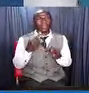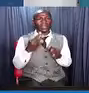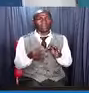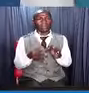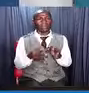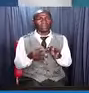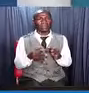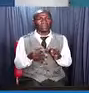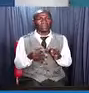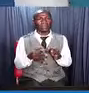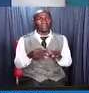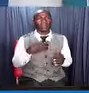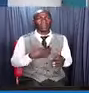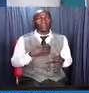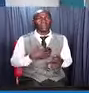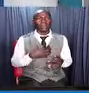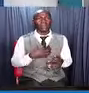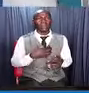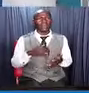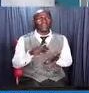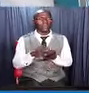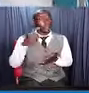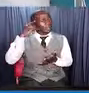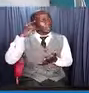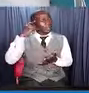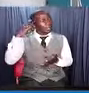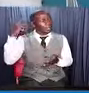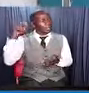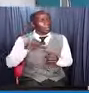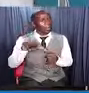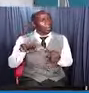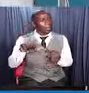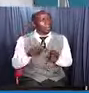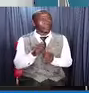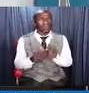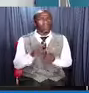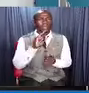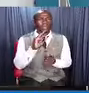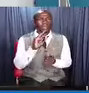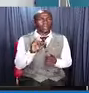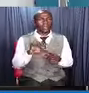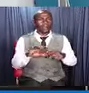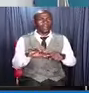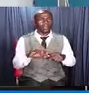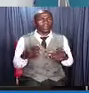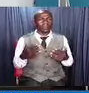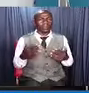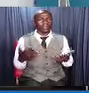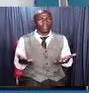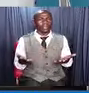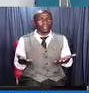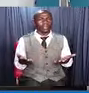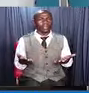but mugena naye waziwa maziwa iko wapi? A visitor who is thought of where the milk is. Na mboga ziko wapi? And where the relish